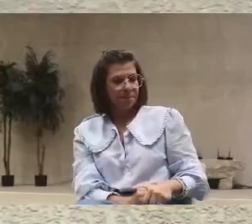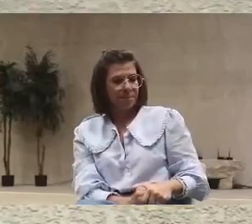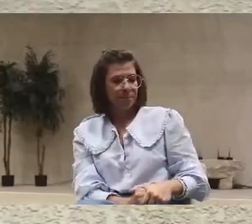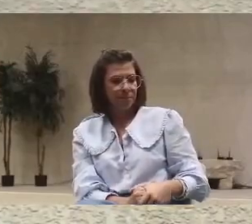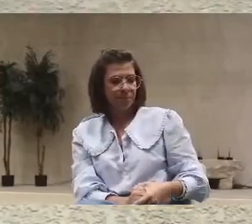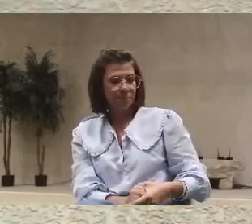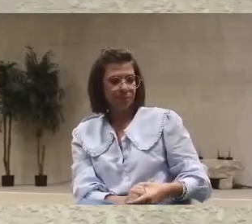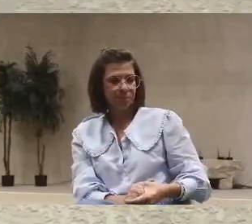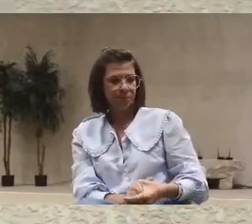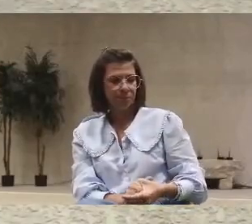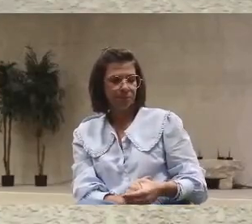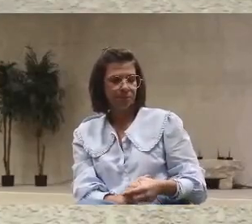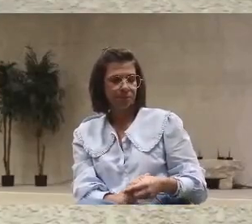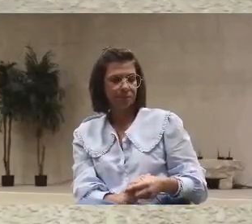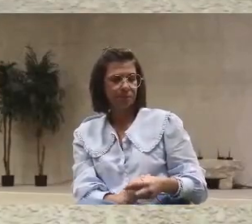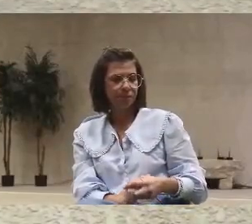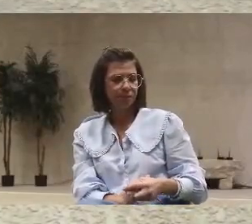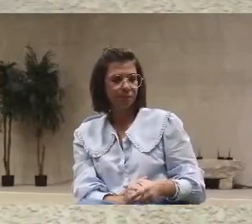manière